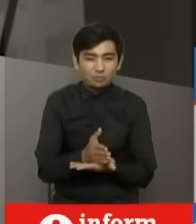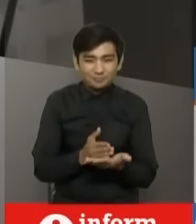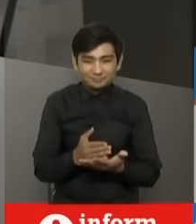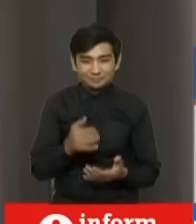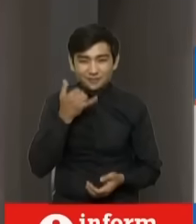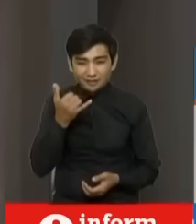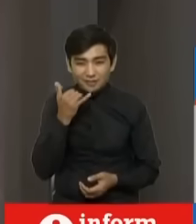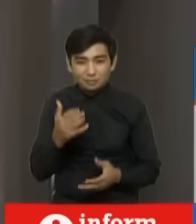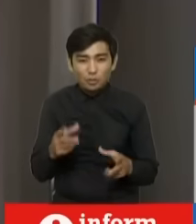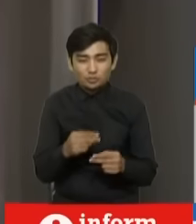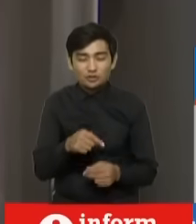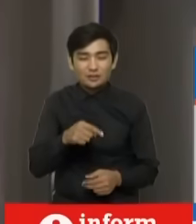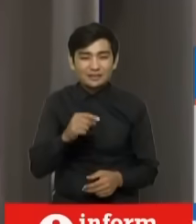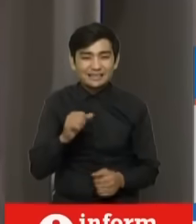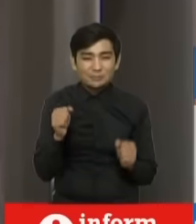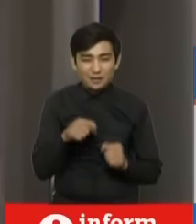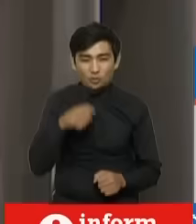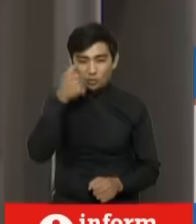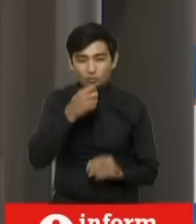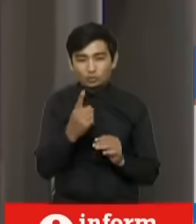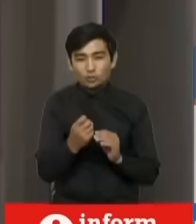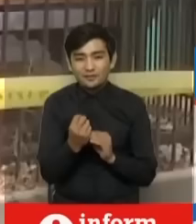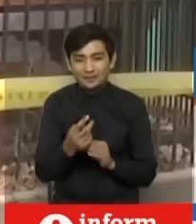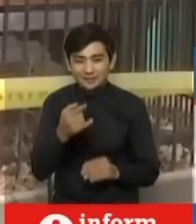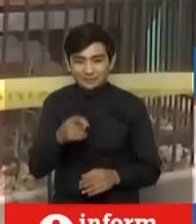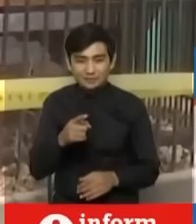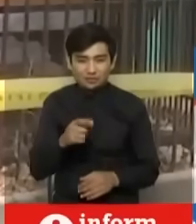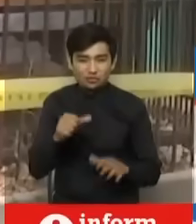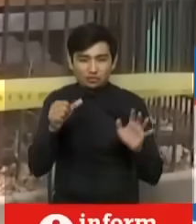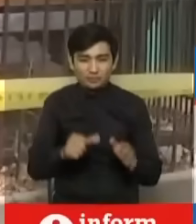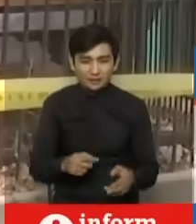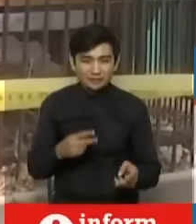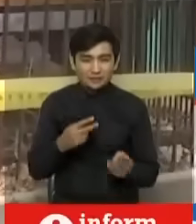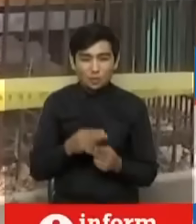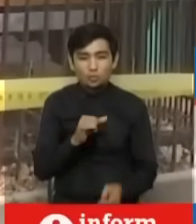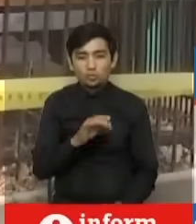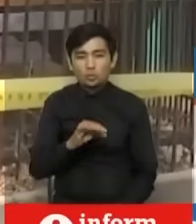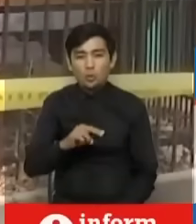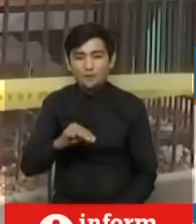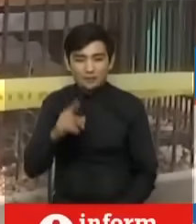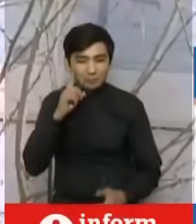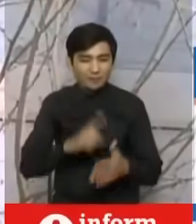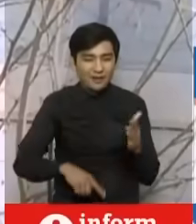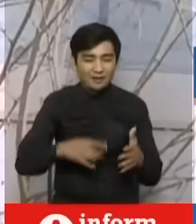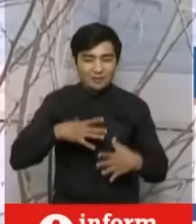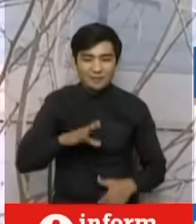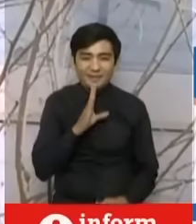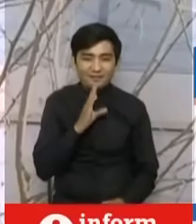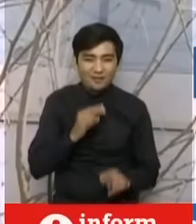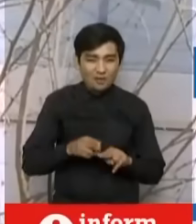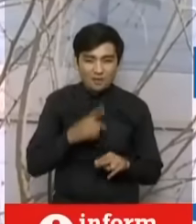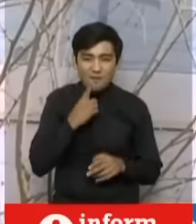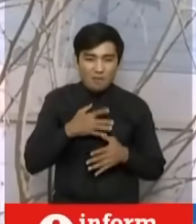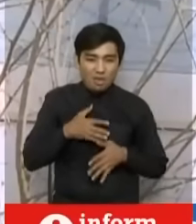звонки о помощи. Зимой этого года оператора 112 осудили на полгода условно за то, что не поверил девочке, истекающей кровью.